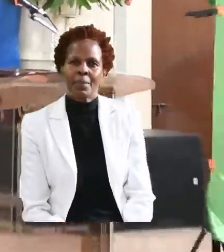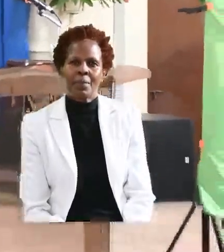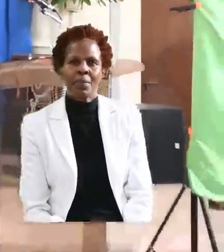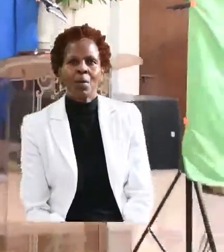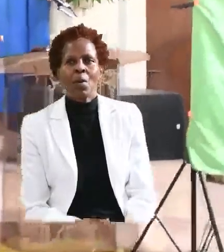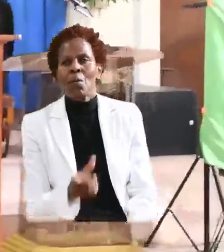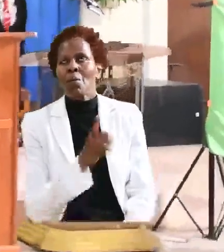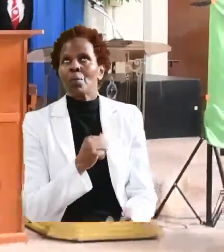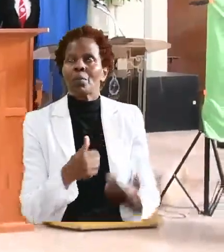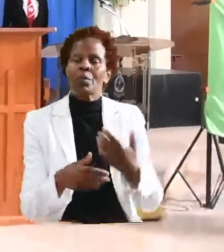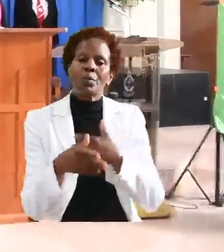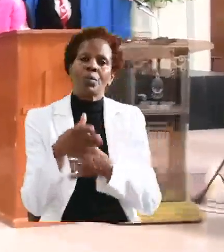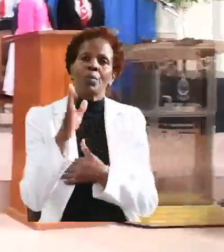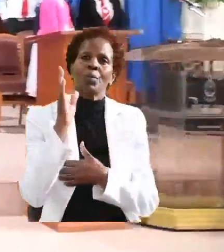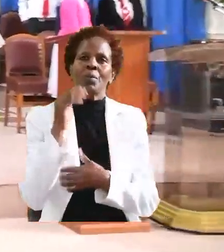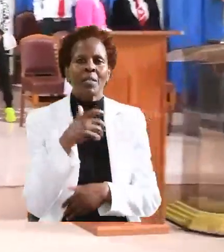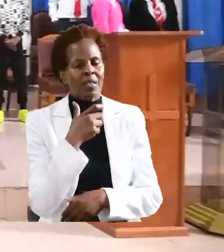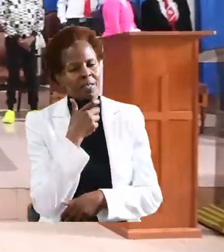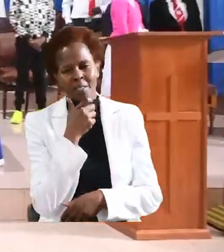na Mungu